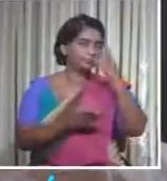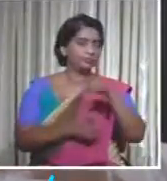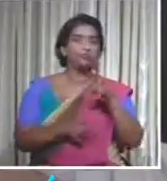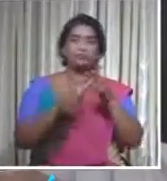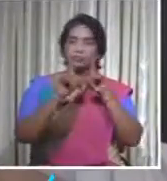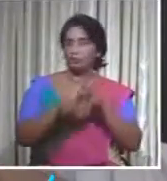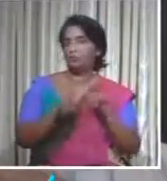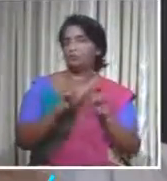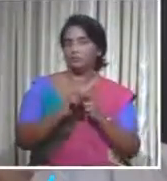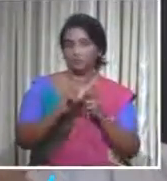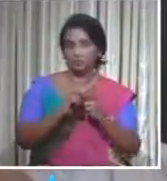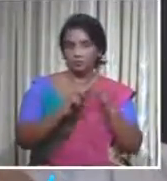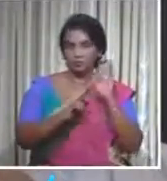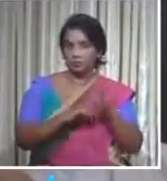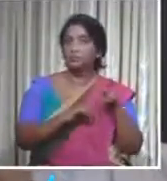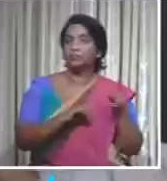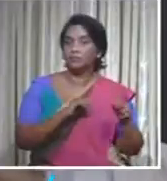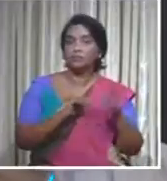वेकनारी